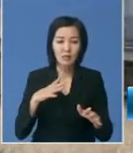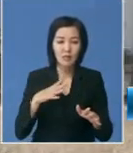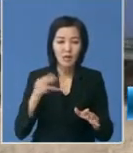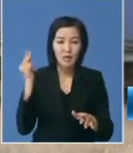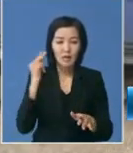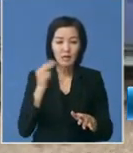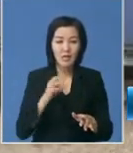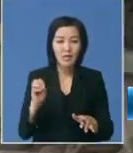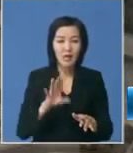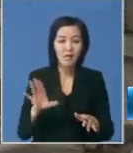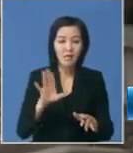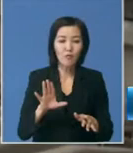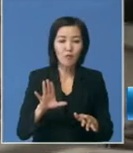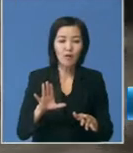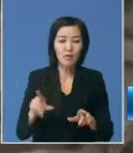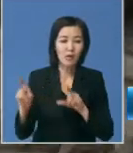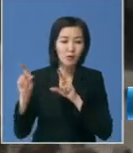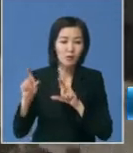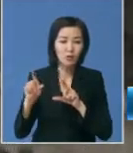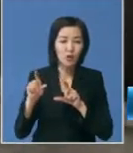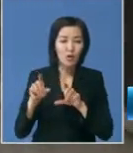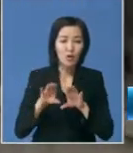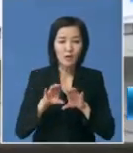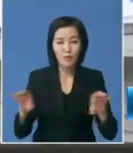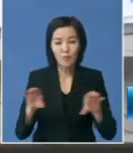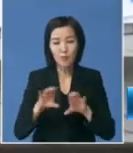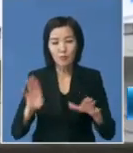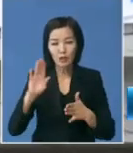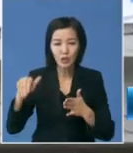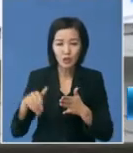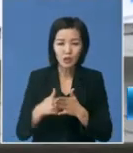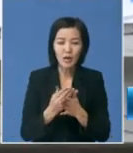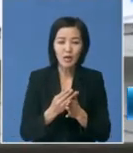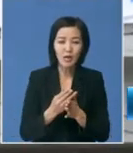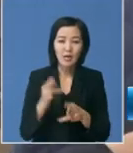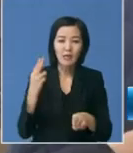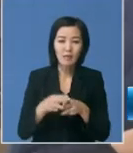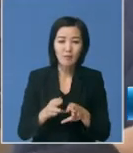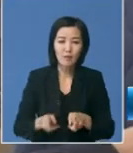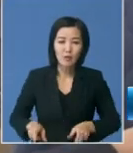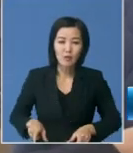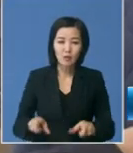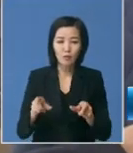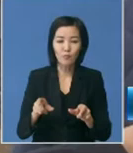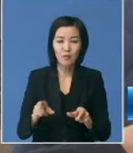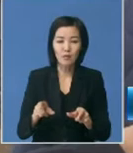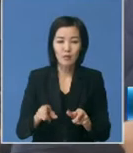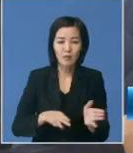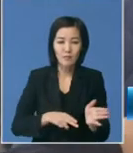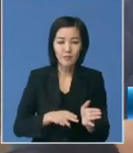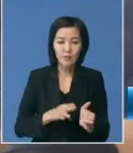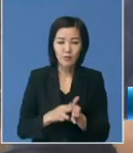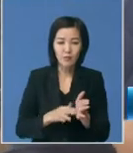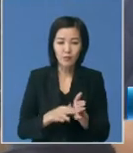Қытайдан Еуропаға бет алған жүк пойызы да алғаш рет су жаңа темір жолмен сапарға шықты. Осы уақытқа дейін осы